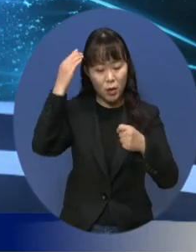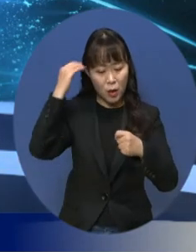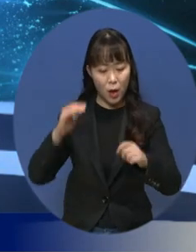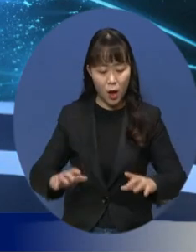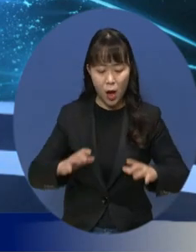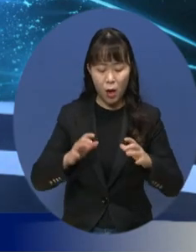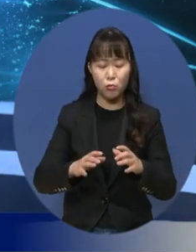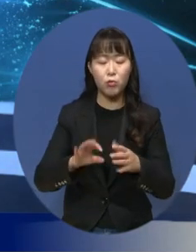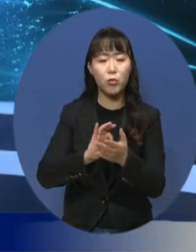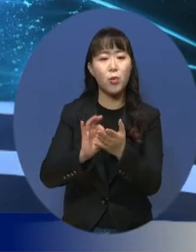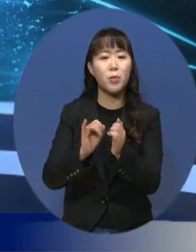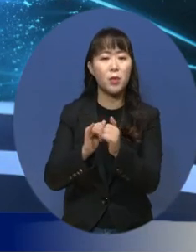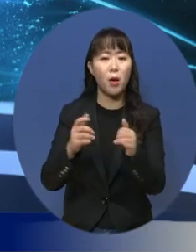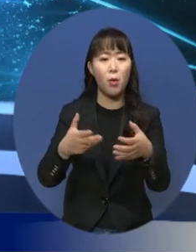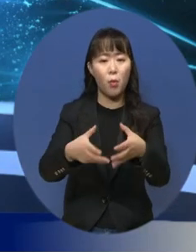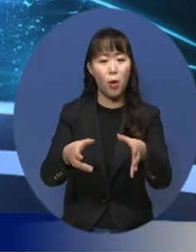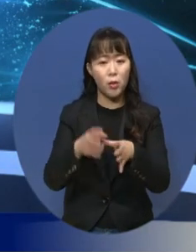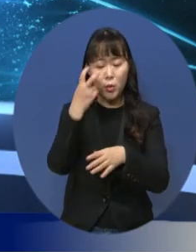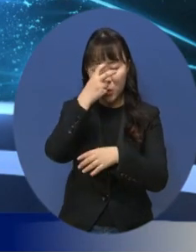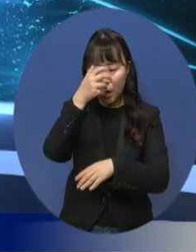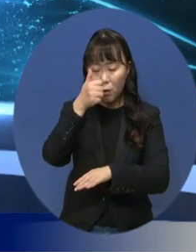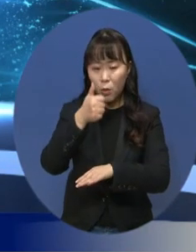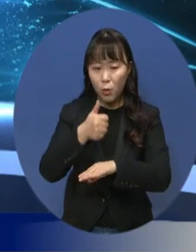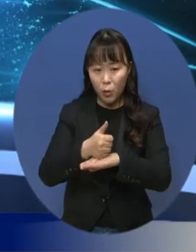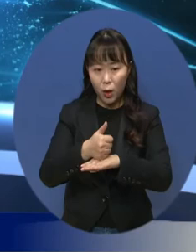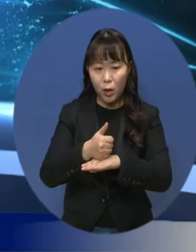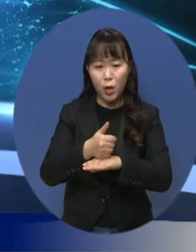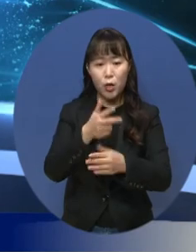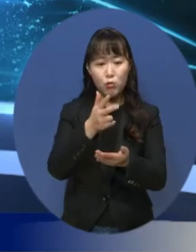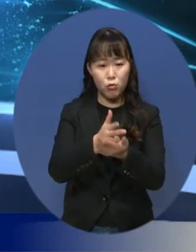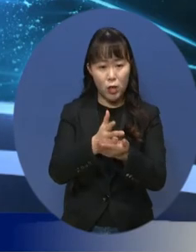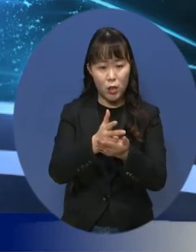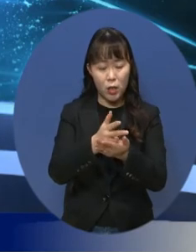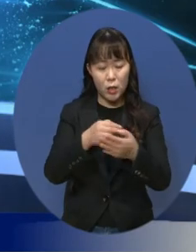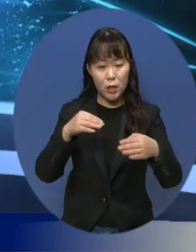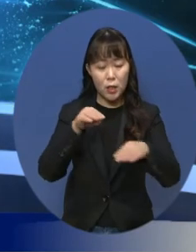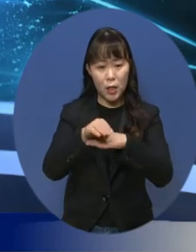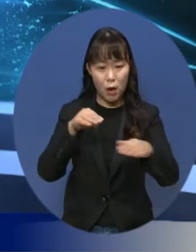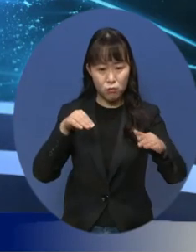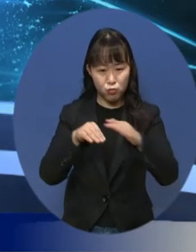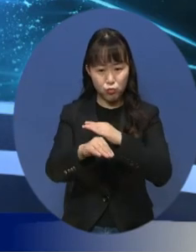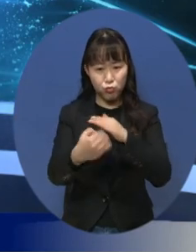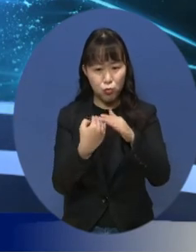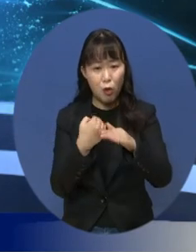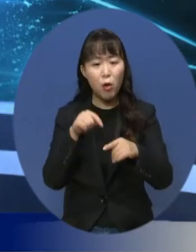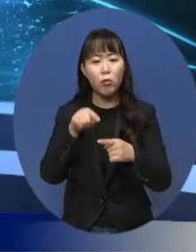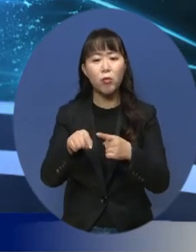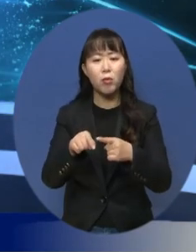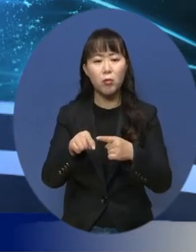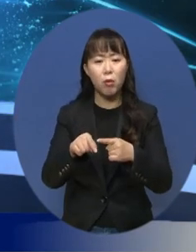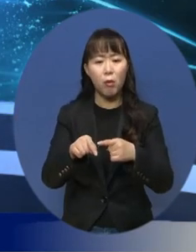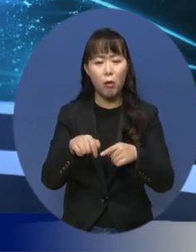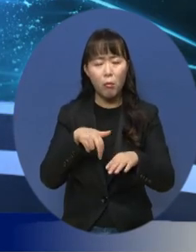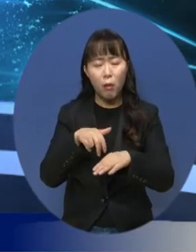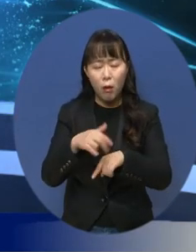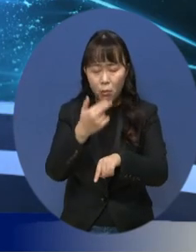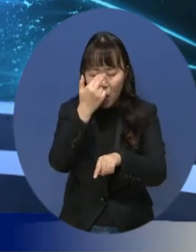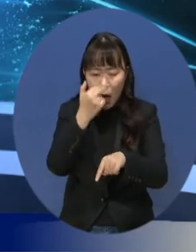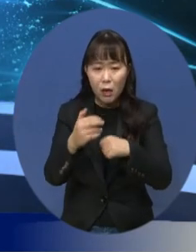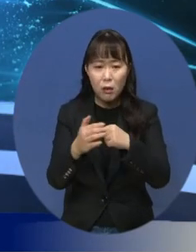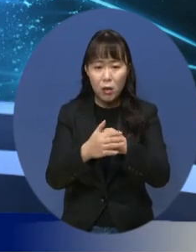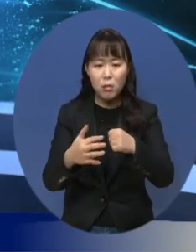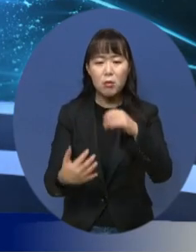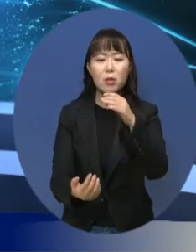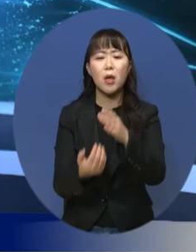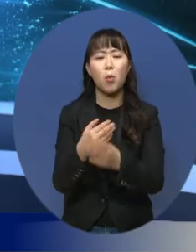것처럼 한국소비자원의 조사 결과 주차장 차량 진출입로에 보도가 끊겨 시각장애인이 보행 중